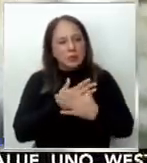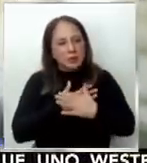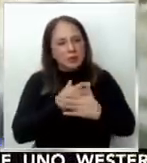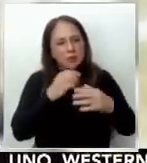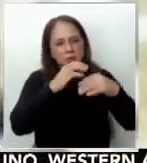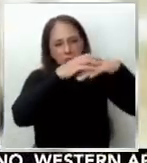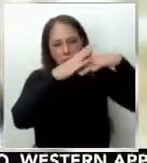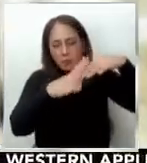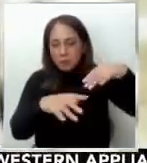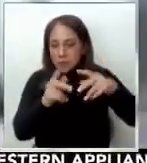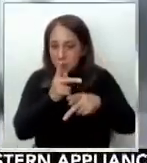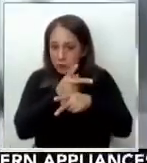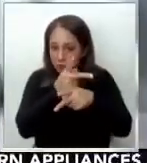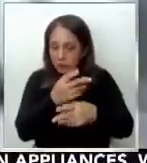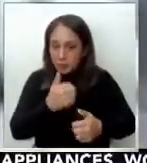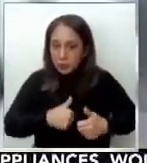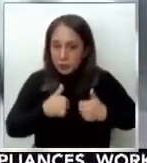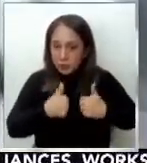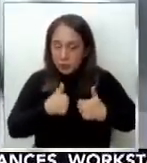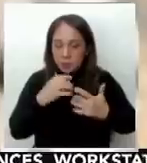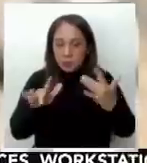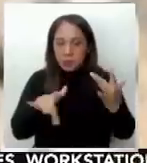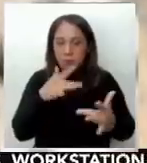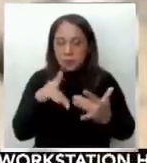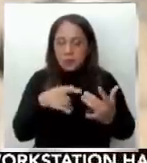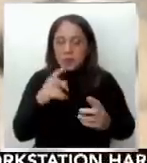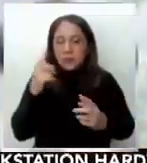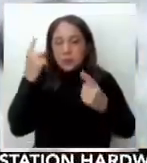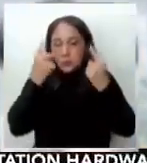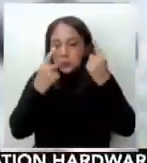mag-ingat sa paliligo at pamamasyal. At isaalang-alang lagi ang